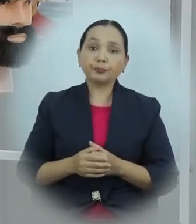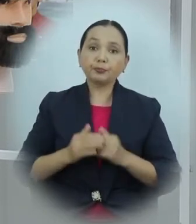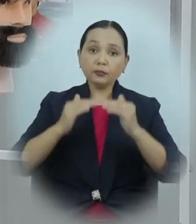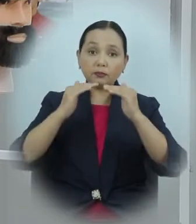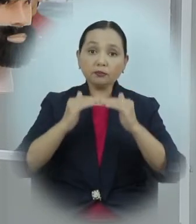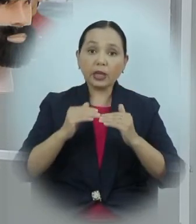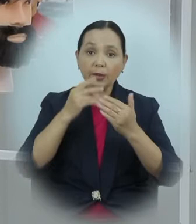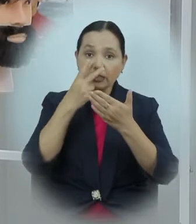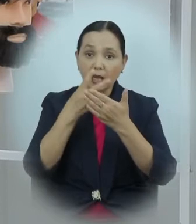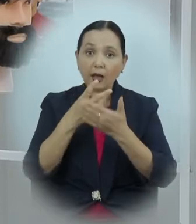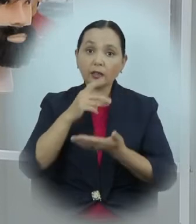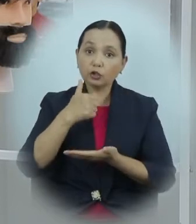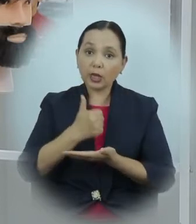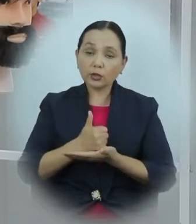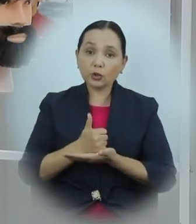Pastga qaratish asosan